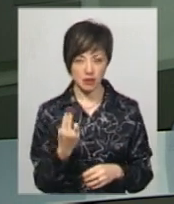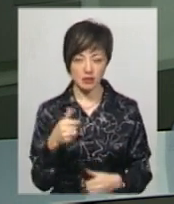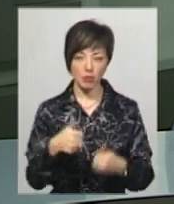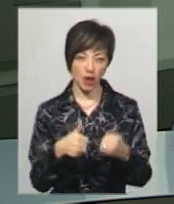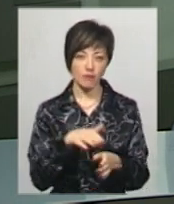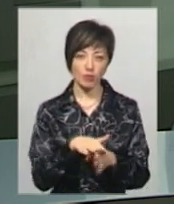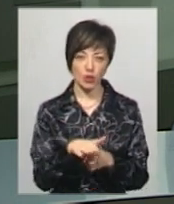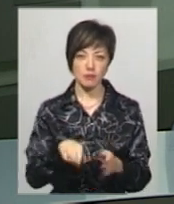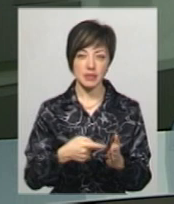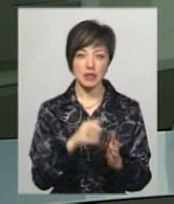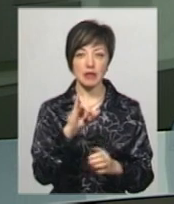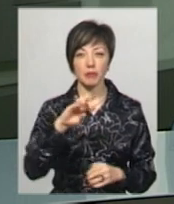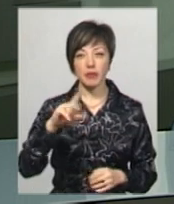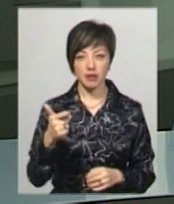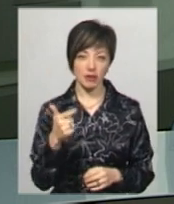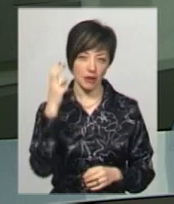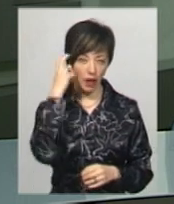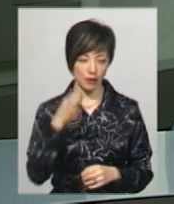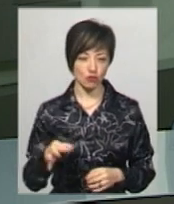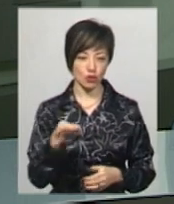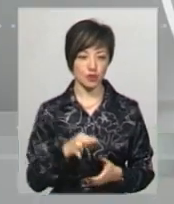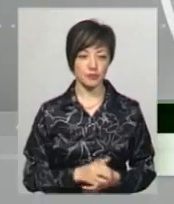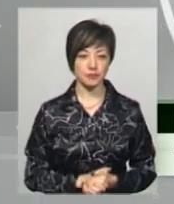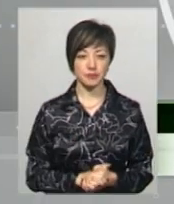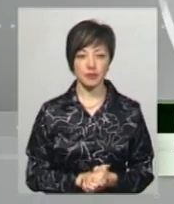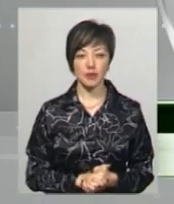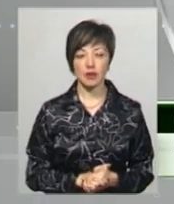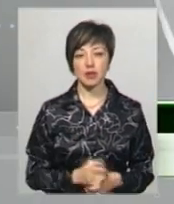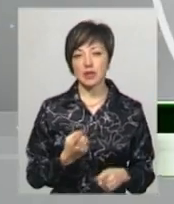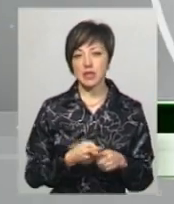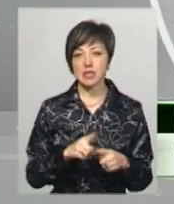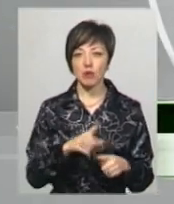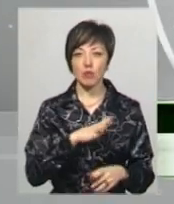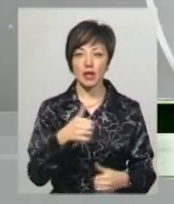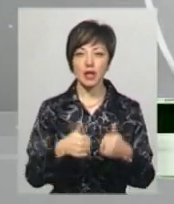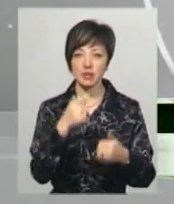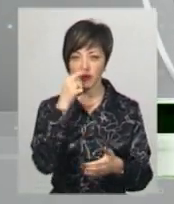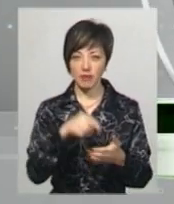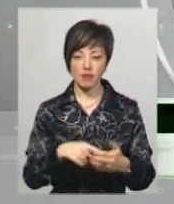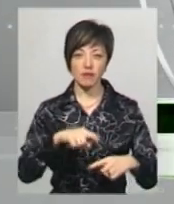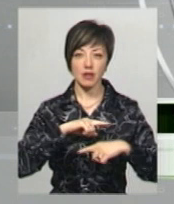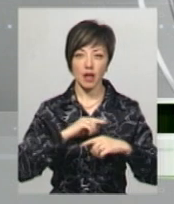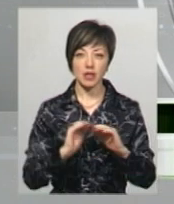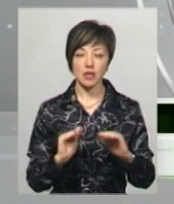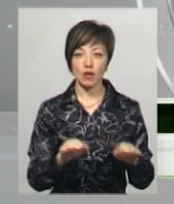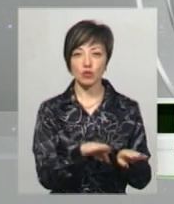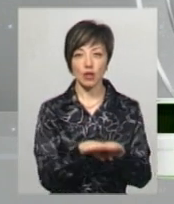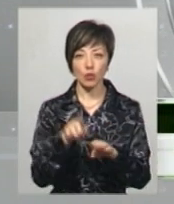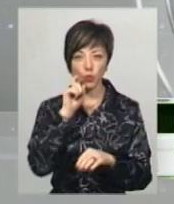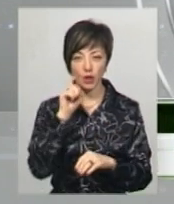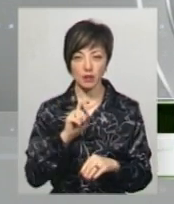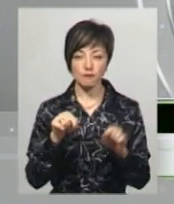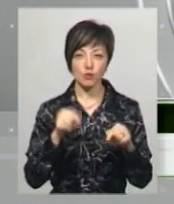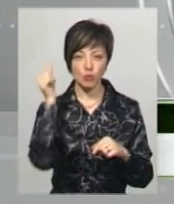Змагання відбулися в місті Ірпінь на Київщині. Це були ігри за вихід у фінал дитячої ліги України. В цьому